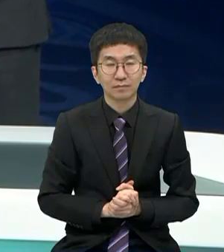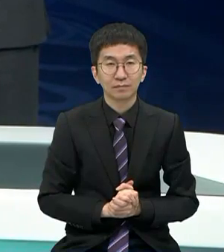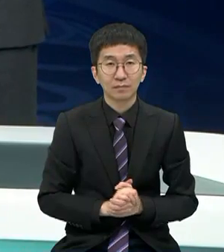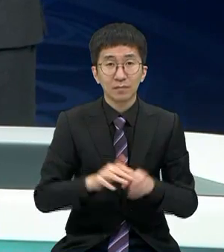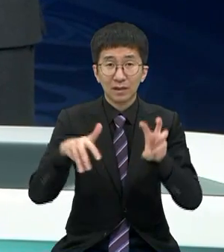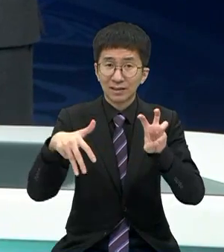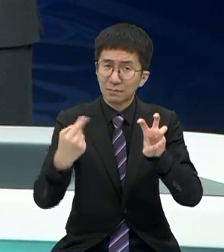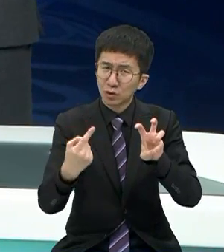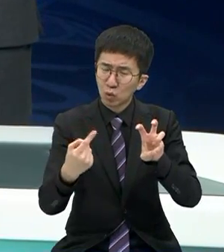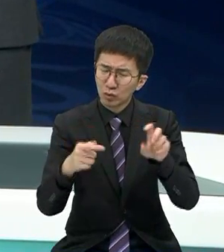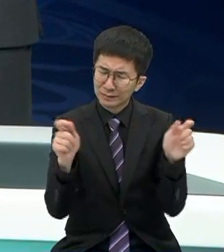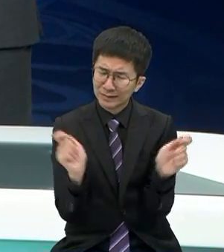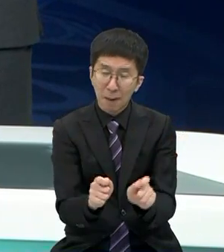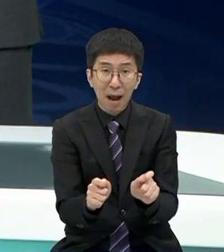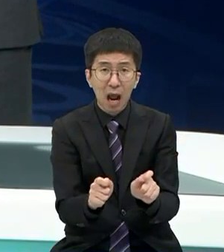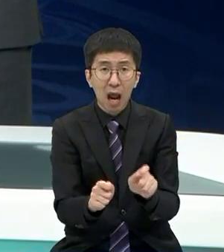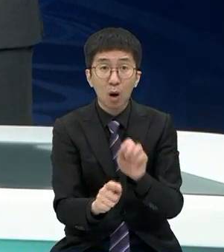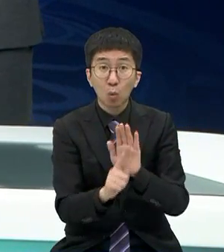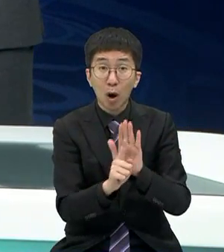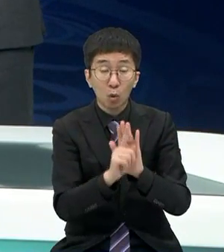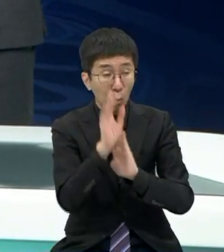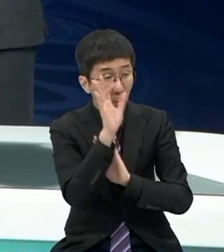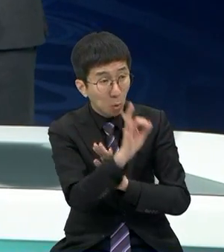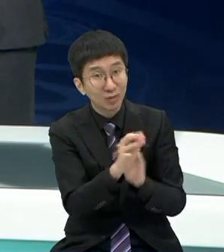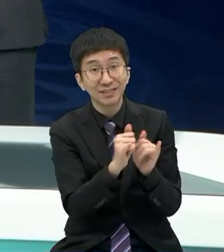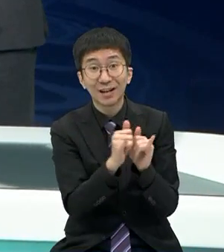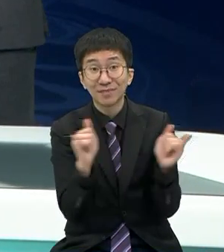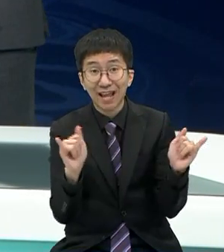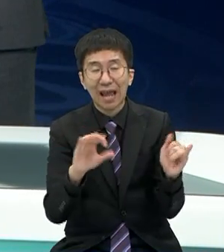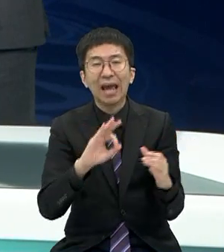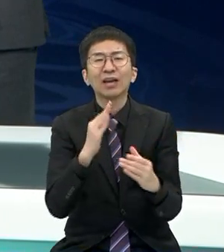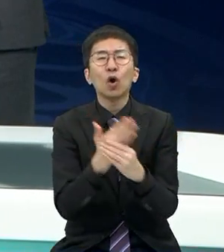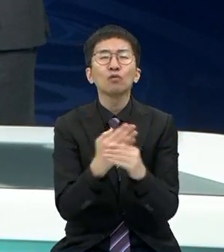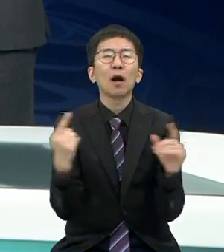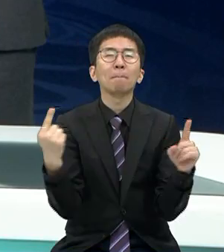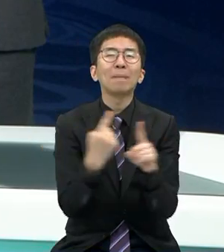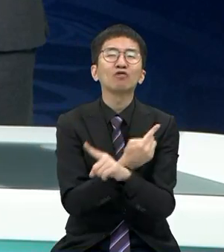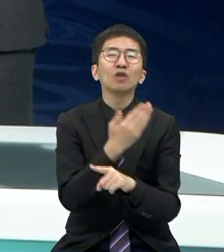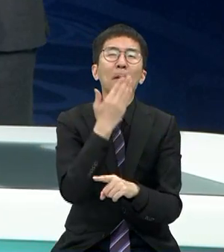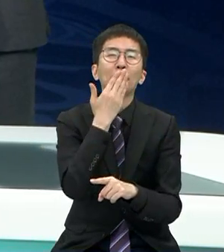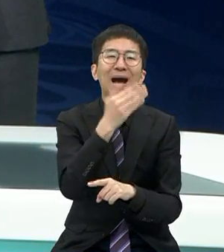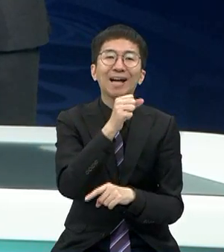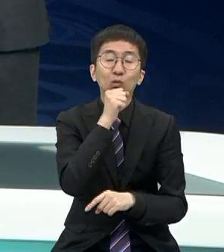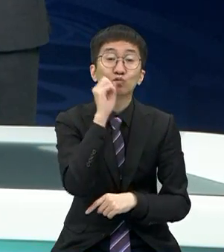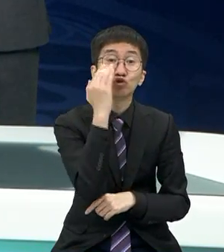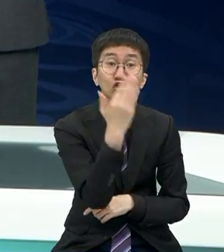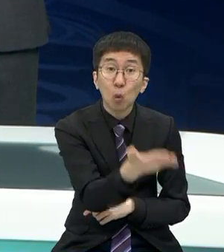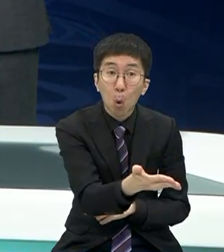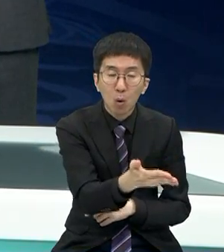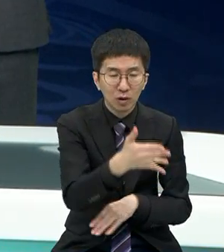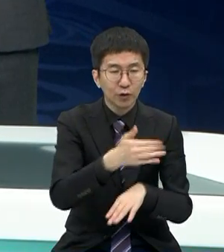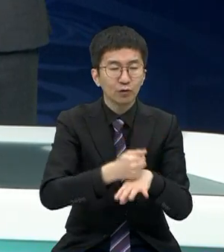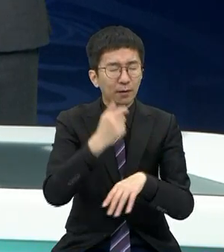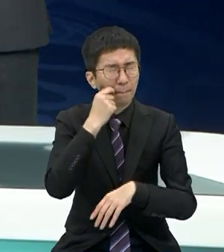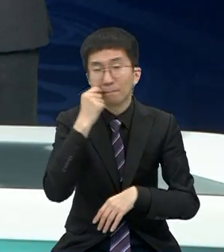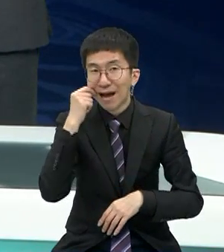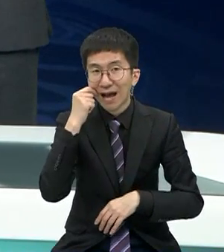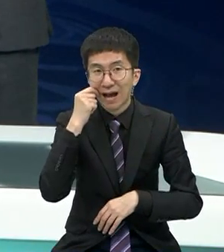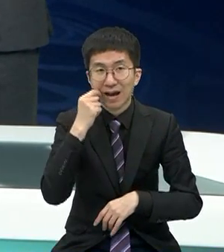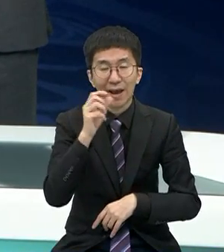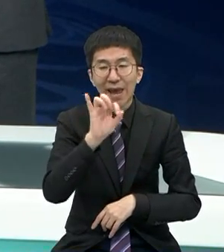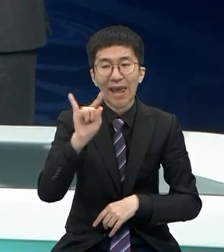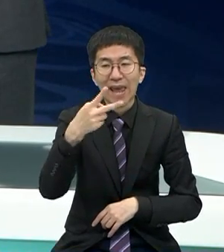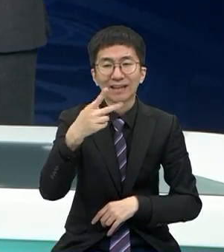30초가 안되는 짧은 광고를 보는 사람들한테 현금으로 바꿀 수 있는 포인트를 줘서 인기를 끈